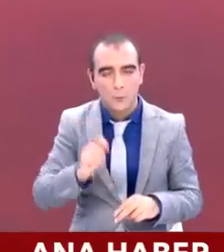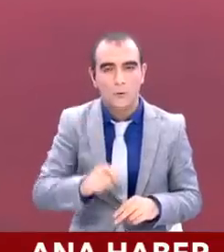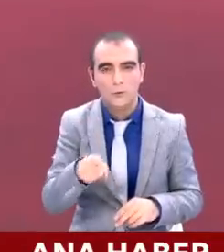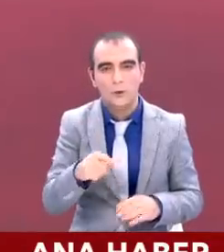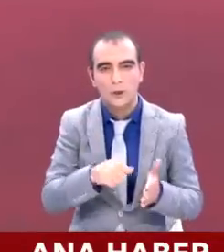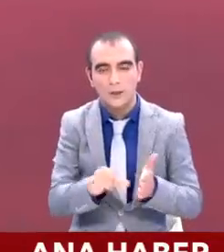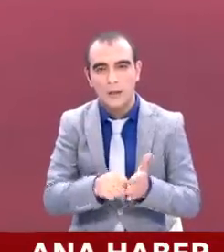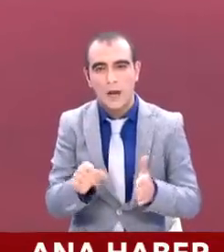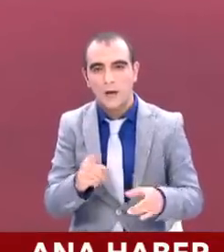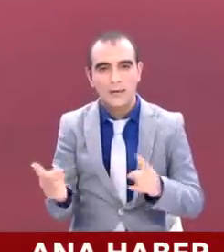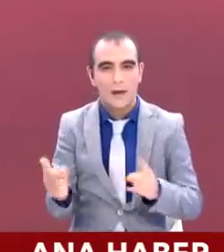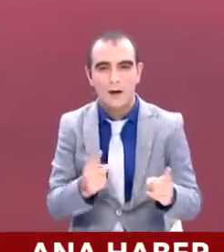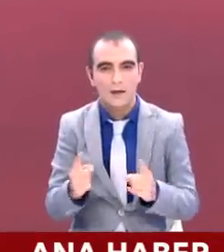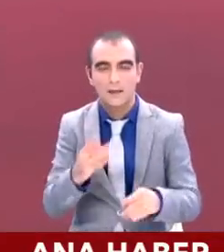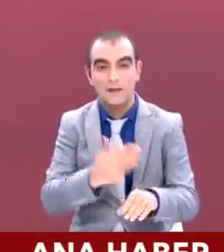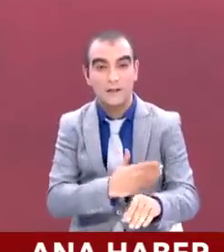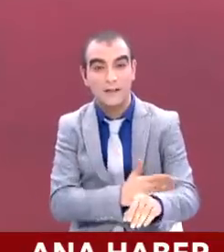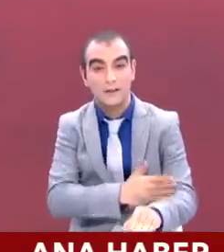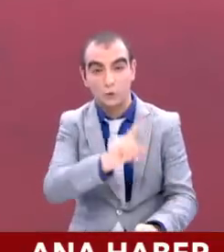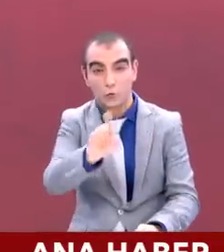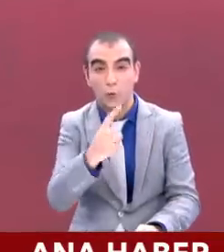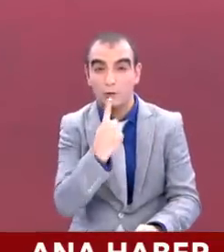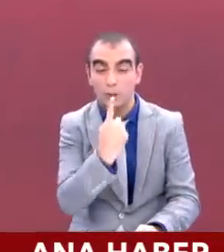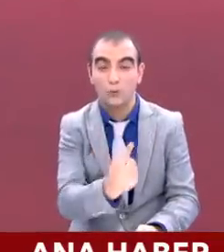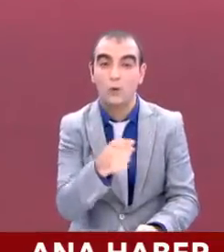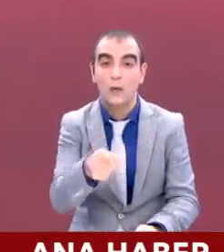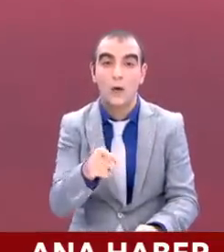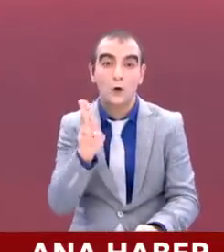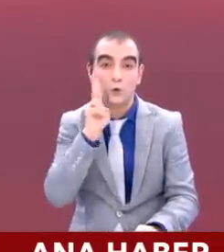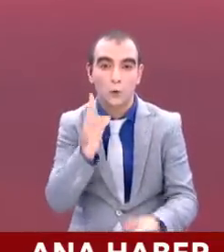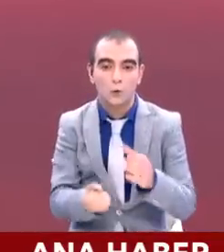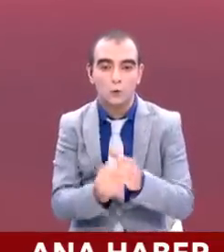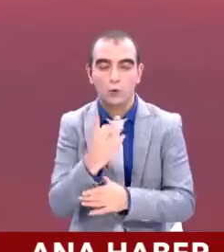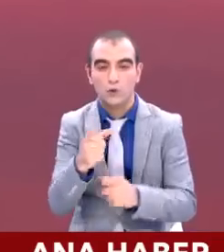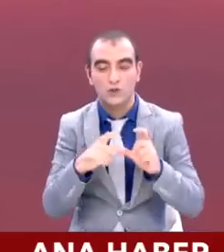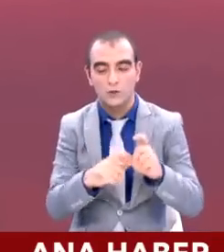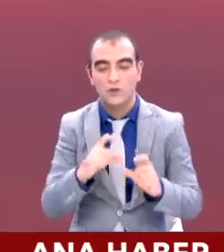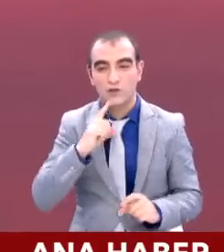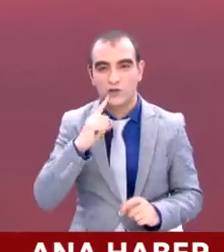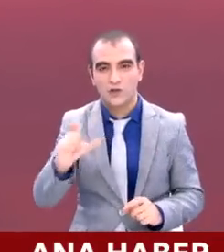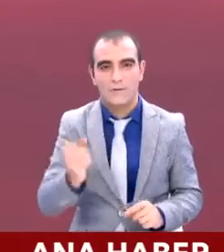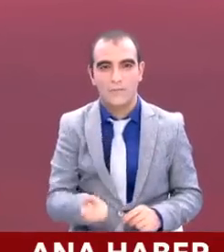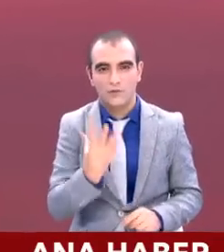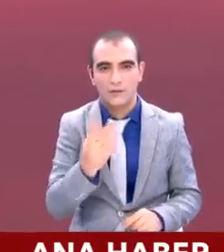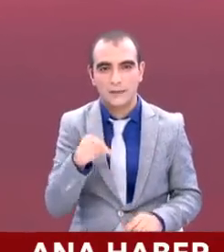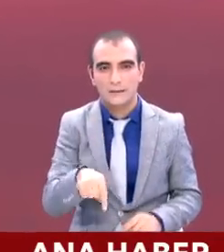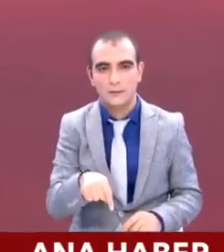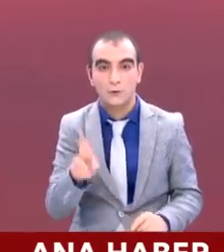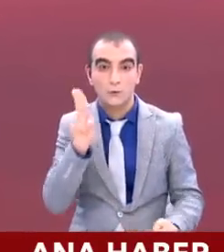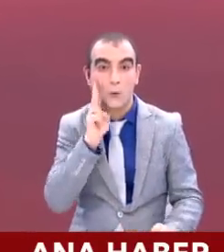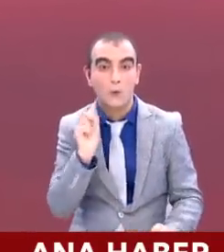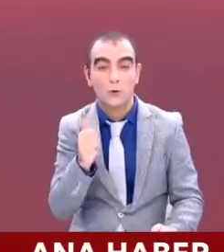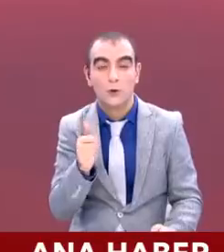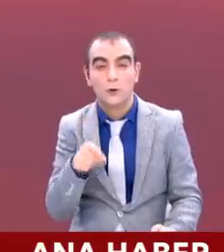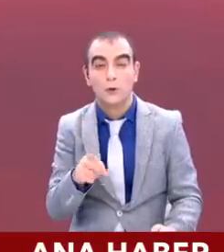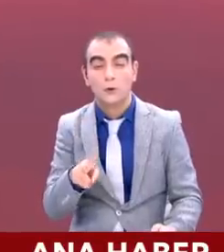tarihiyle şu tarih aralığında vatandaşa sorduk diyorlar sonra şu sonuçlar çıktı diyorlar Bu sonuçları da kamuoyuyla paylaşıyorlar artık bu son gün